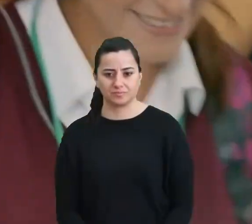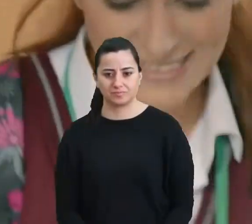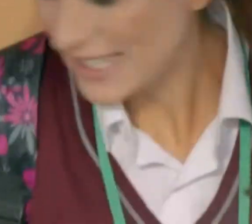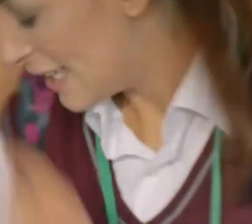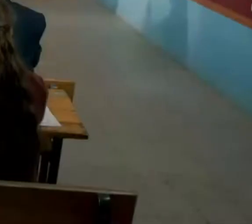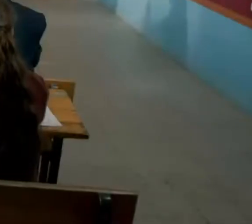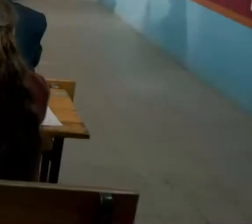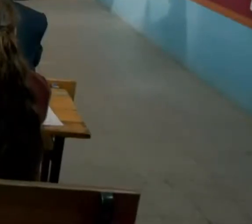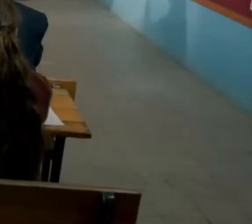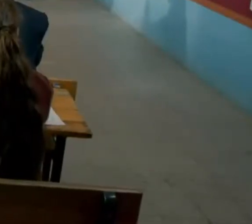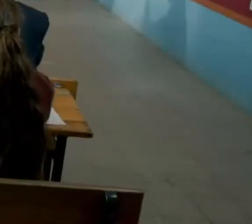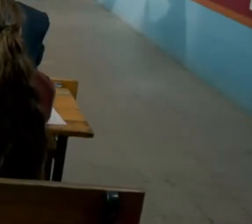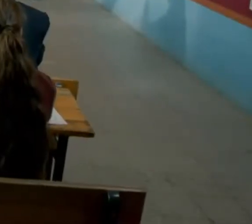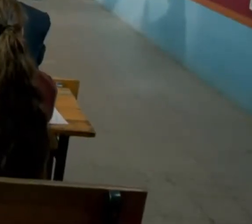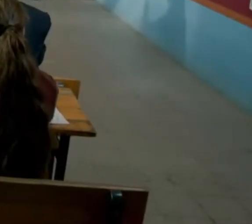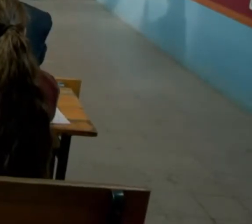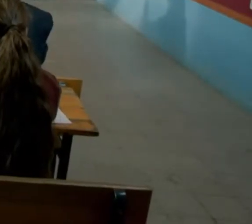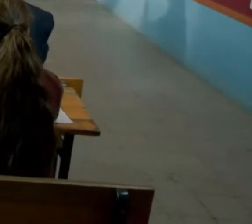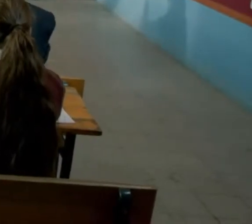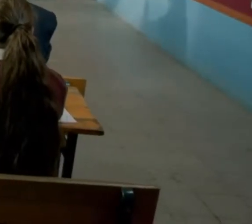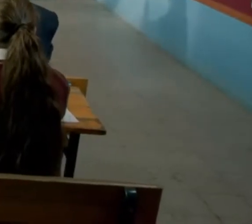yürüyordu, dönüp kapıyı kapadı.